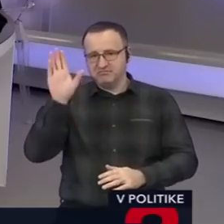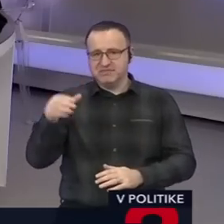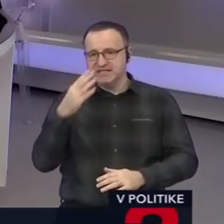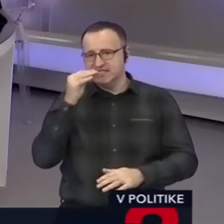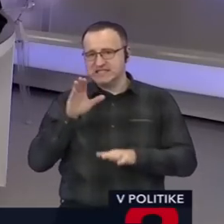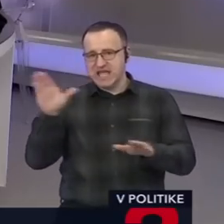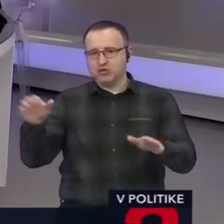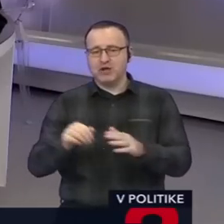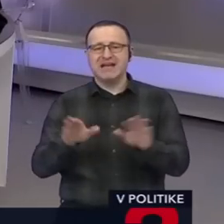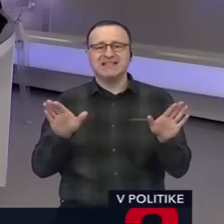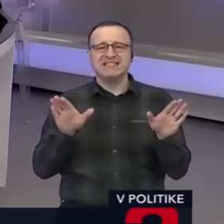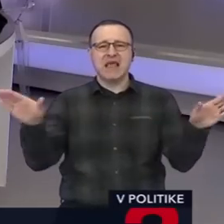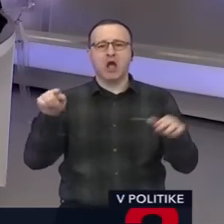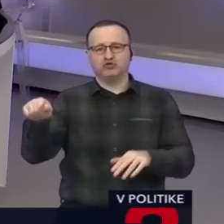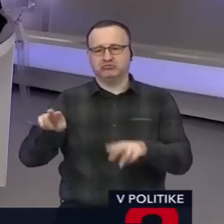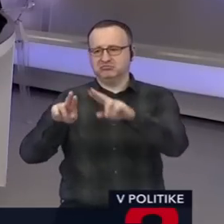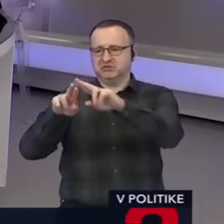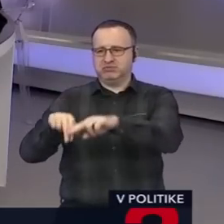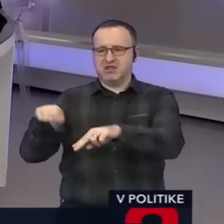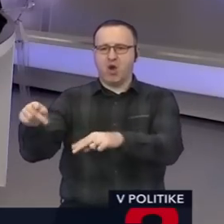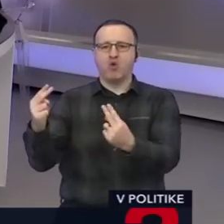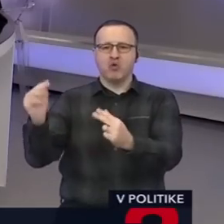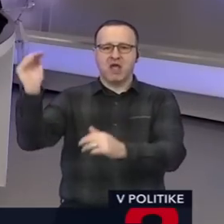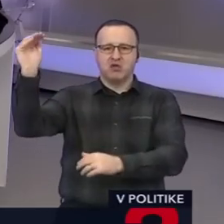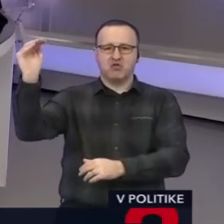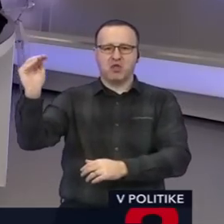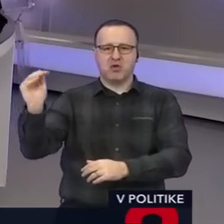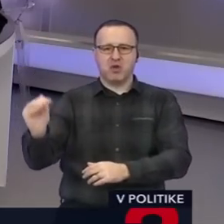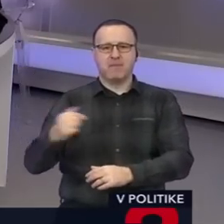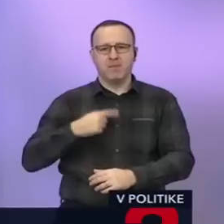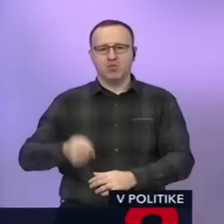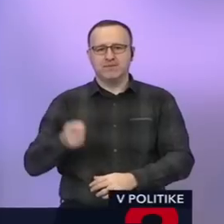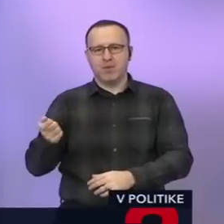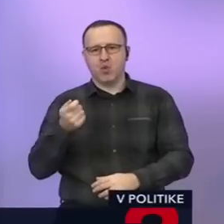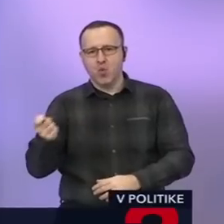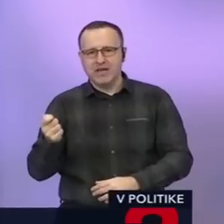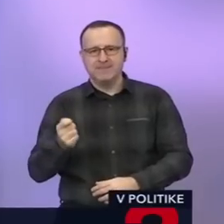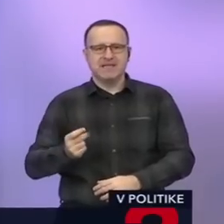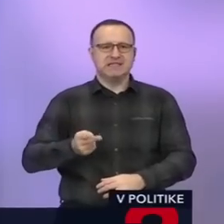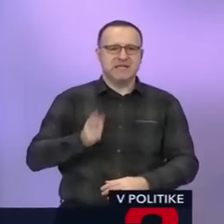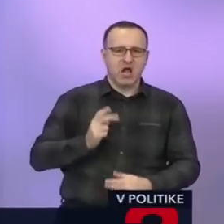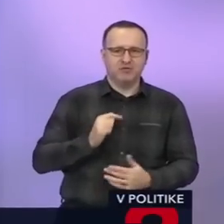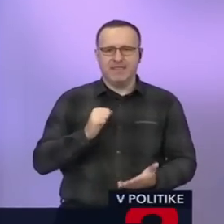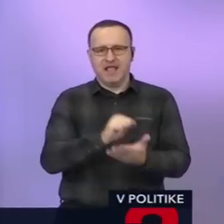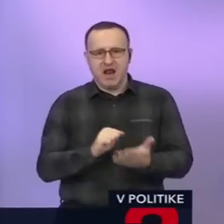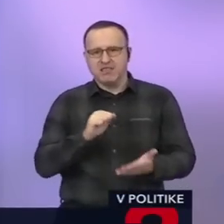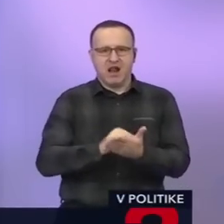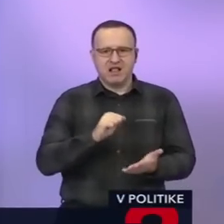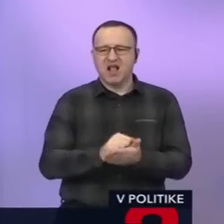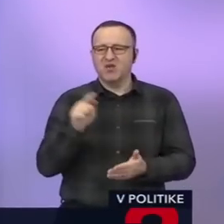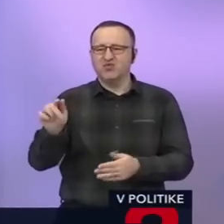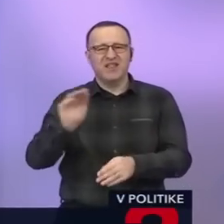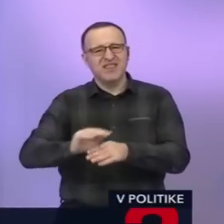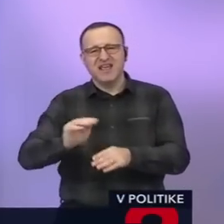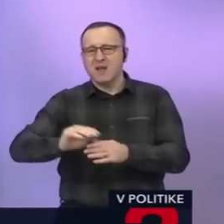v nasliači, bude klesať ich hodnota, musíme ich strážiť, musíme tam kúriť, máme má to z toho iba náklady a už nikdy ich nepoužijeme, lebo